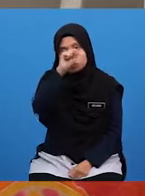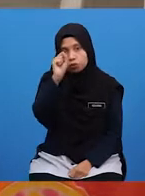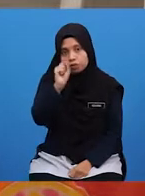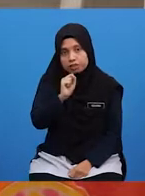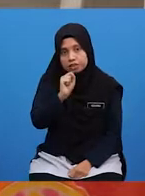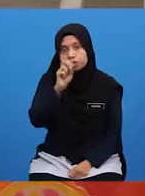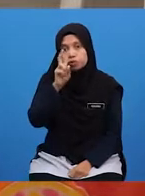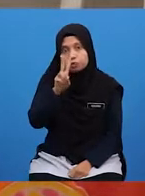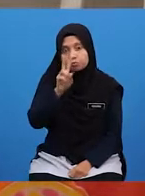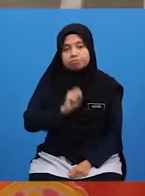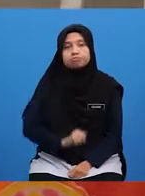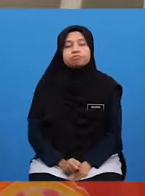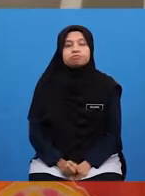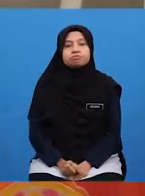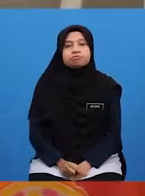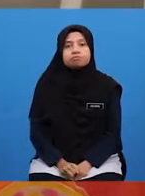soalan yang kedua.